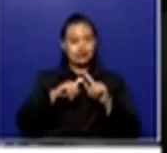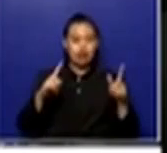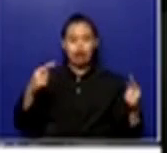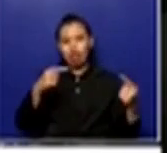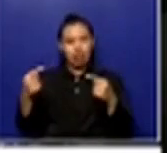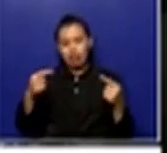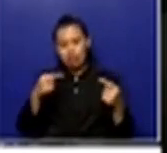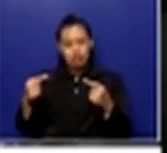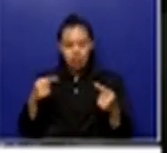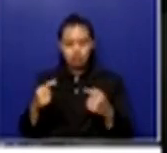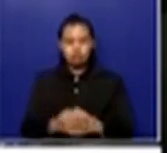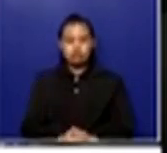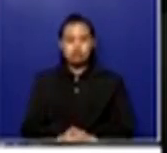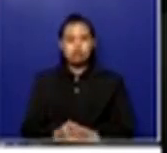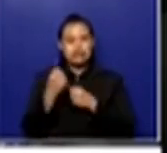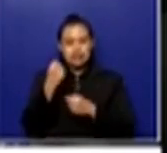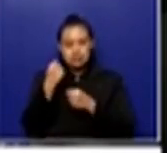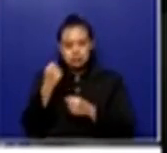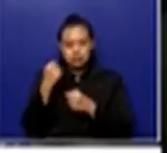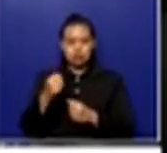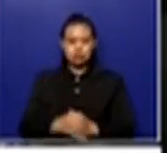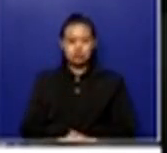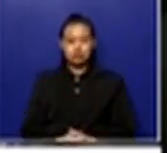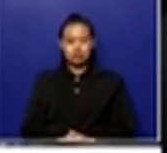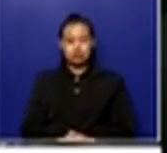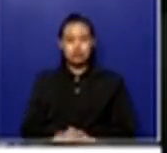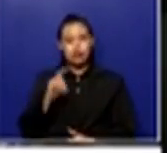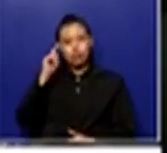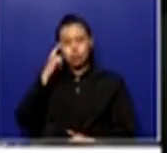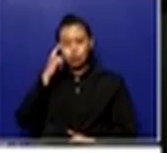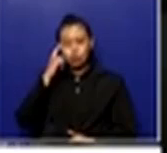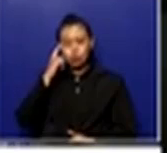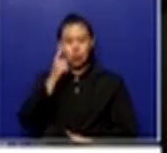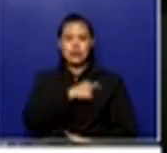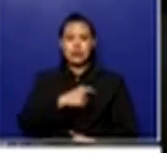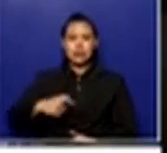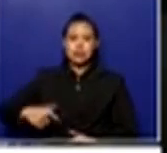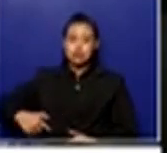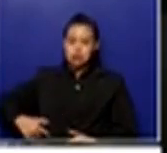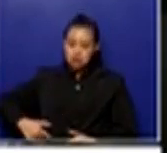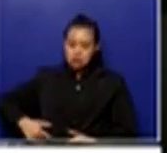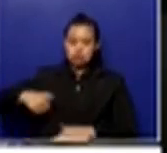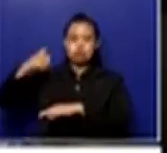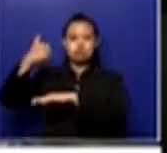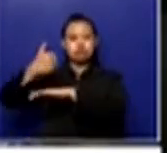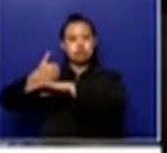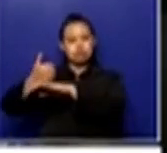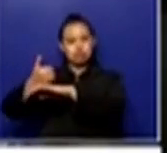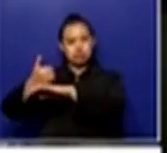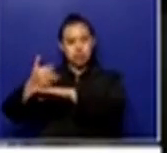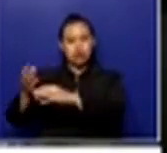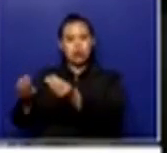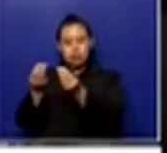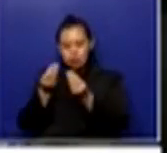นหนึ่งเนี่ยไม่ทราบว่าเยาวชนหรือคนไทยเราเนี่ยได้ทราบถึงพระมหากรุณาธิคุณของสถาบันที่มีต่อการแพทย์ไทยหรือเปล่